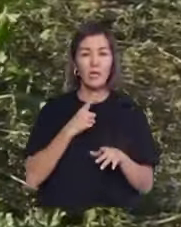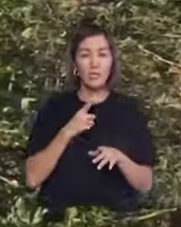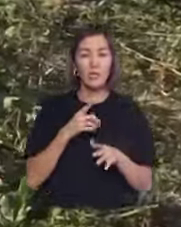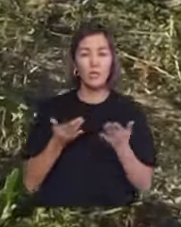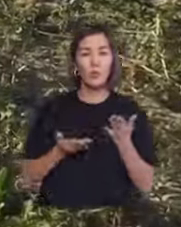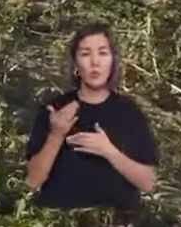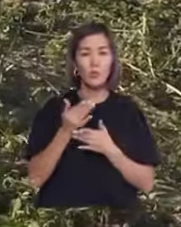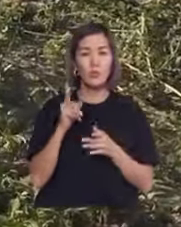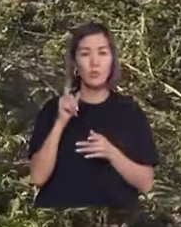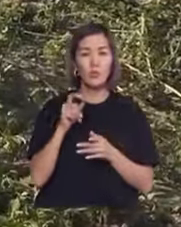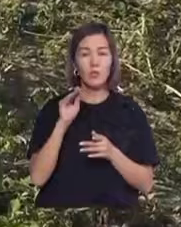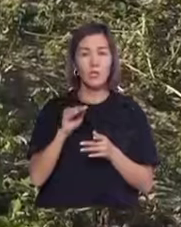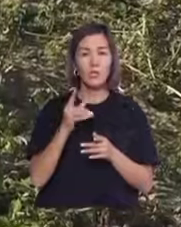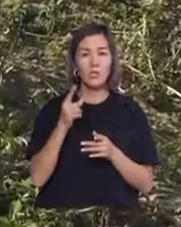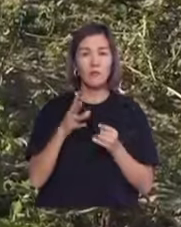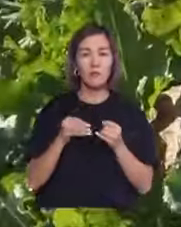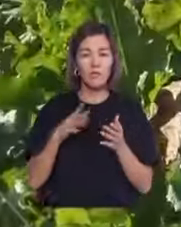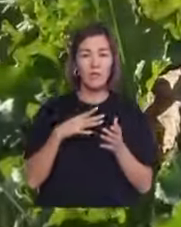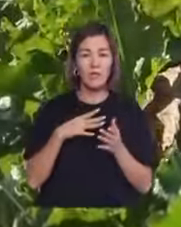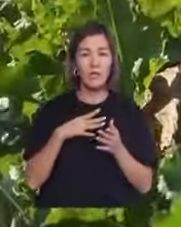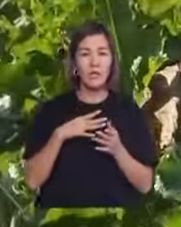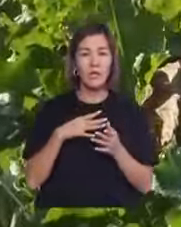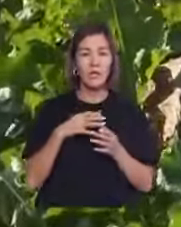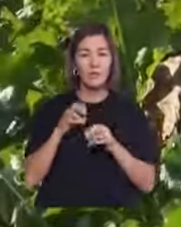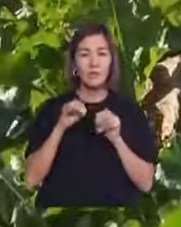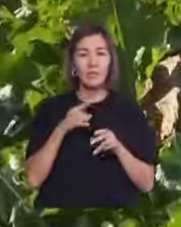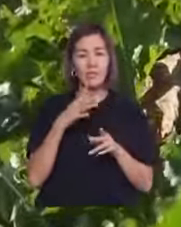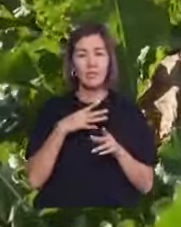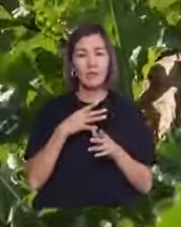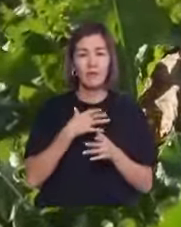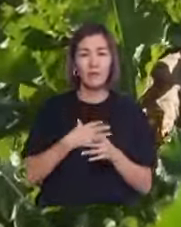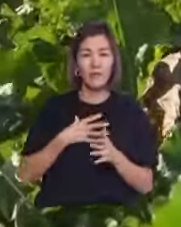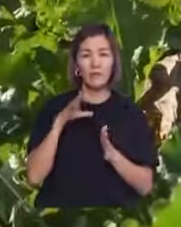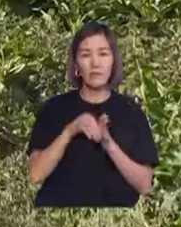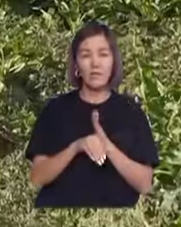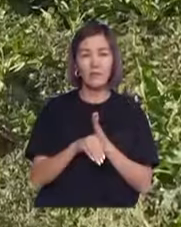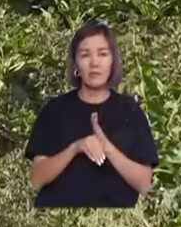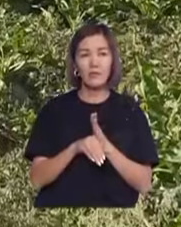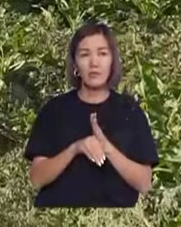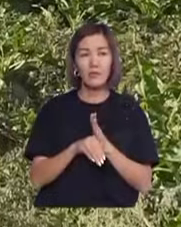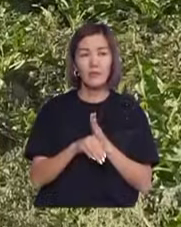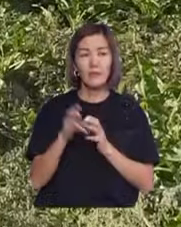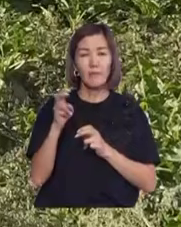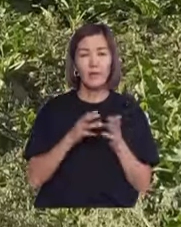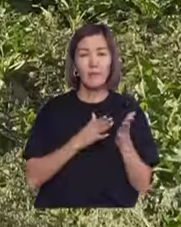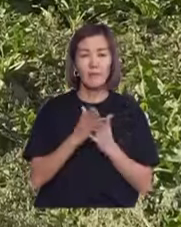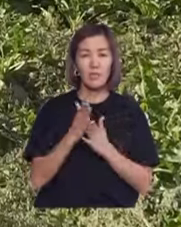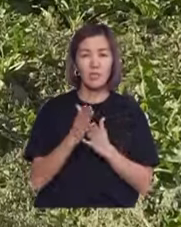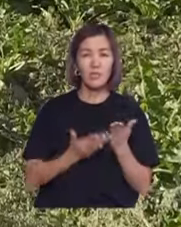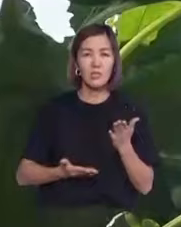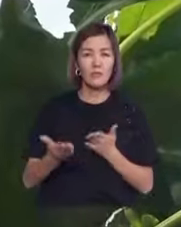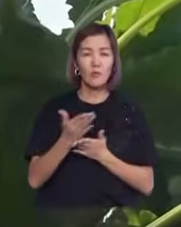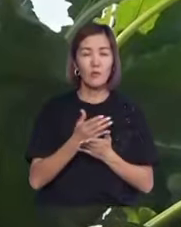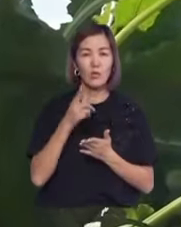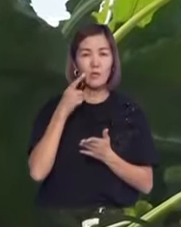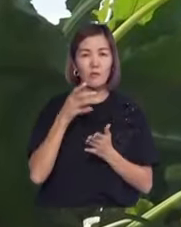урожай составит 100 тысяч тонн сахарной свеклы, что, по словам специалистов, станет важным вкладом в снабжение сахарной промышленности. Для сбора сахарной